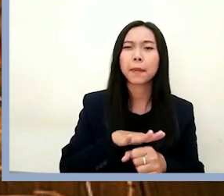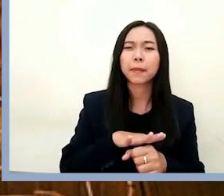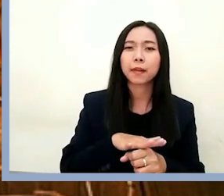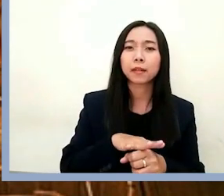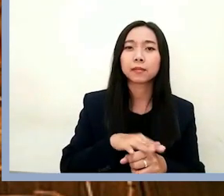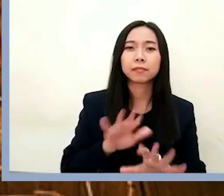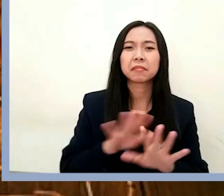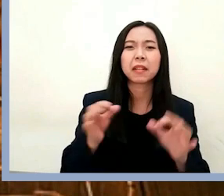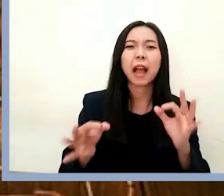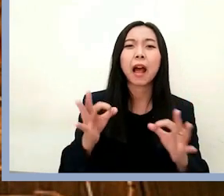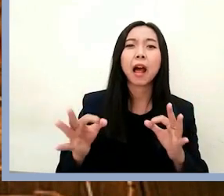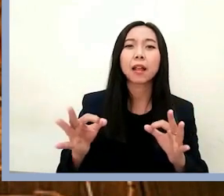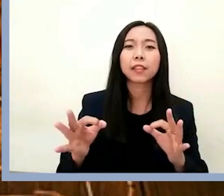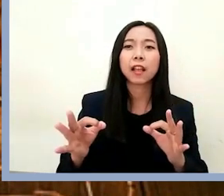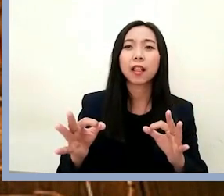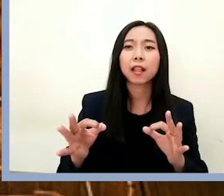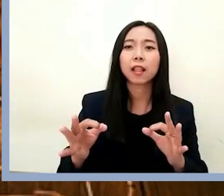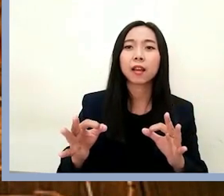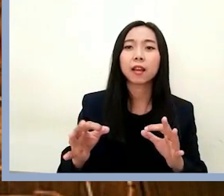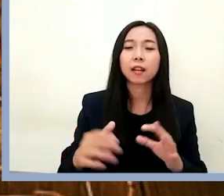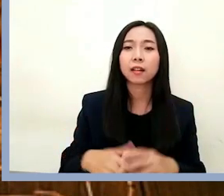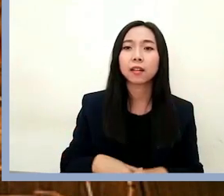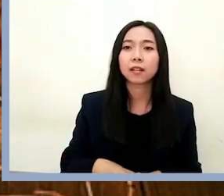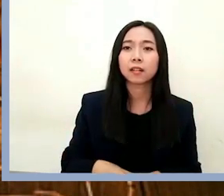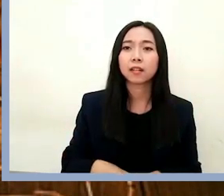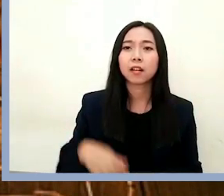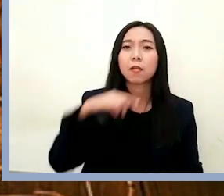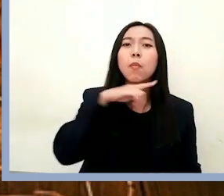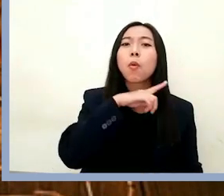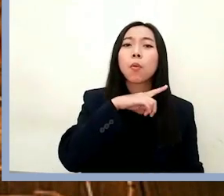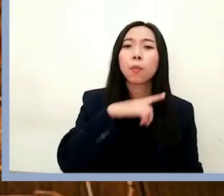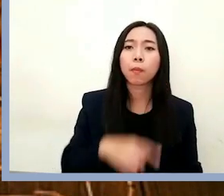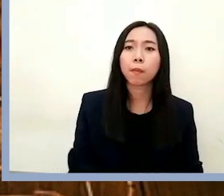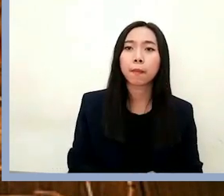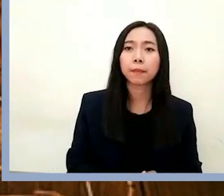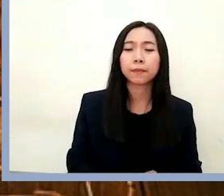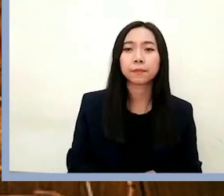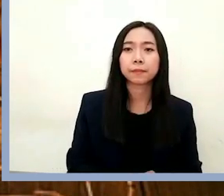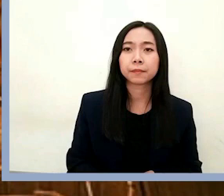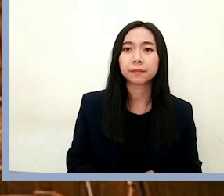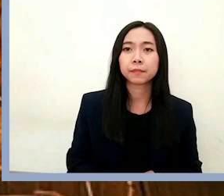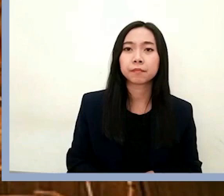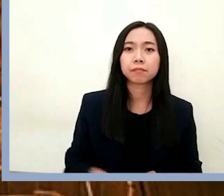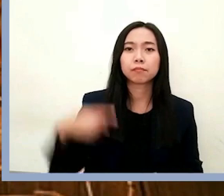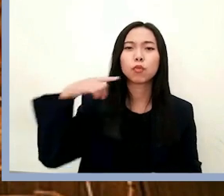penyalahgunaan kekuasaan dan manipulasi serta kemunafikan